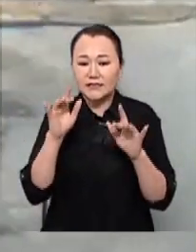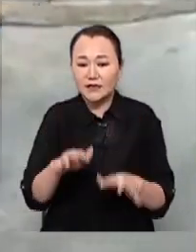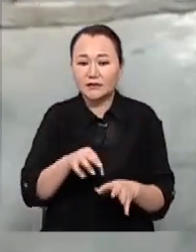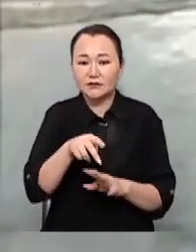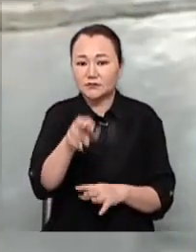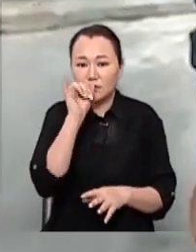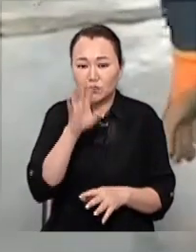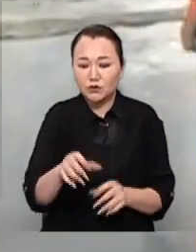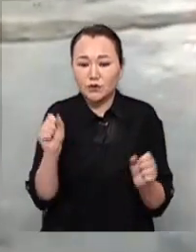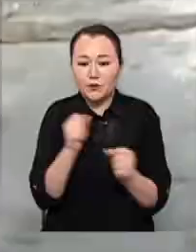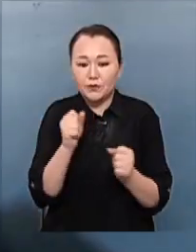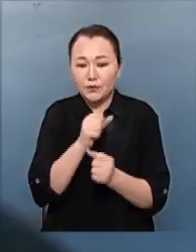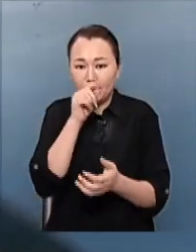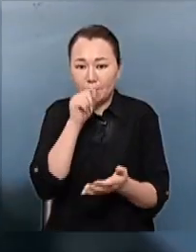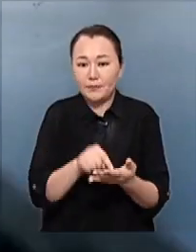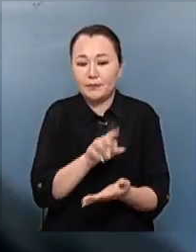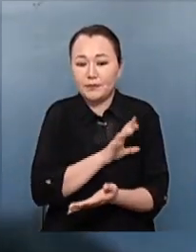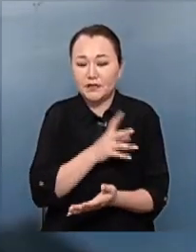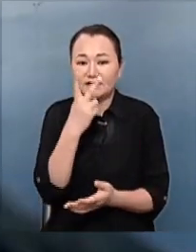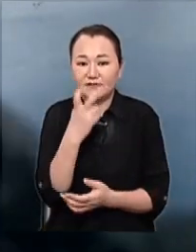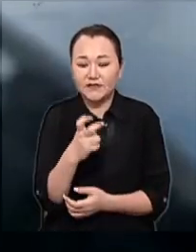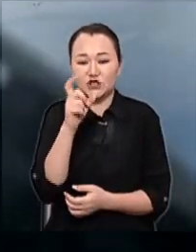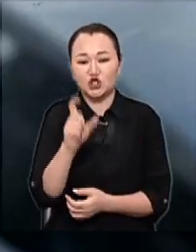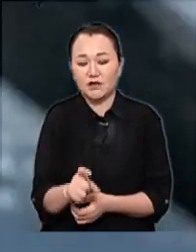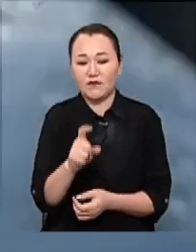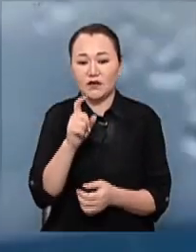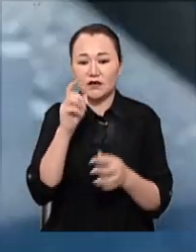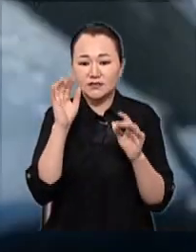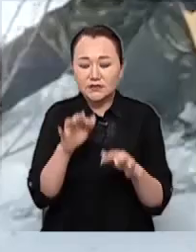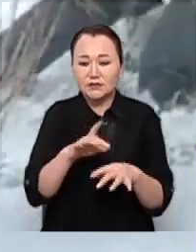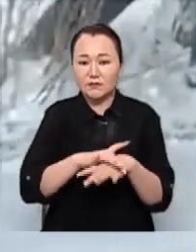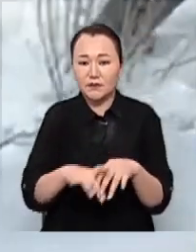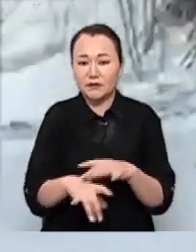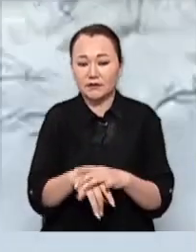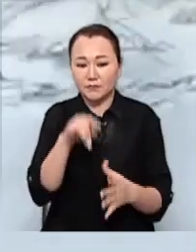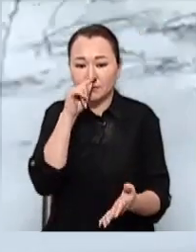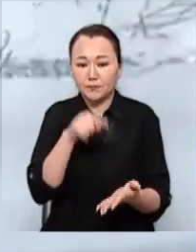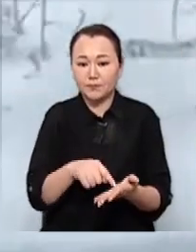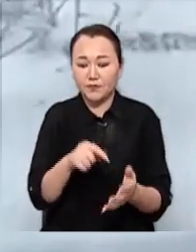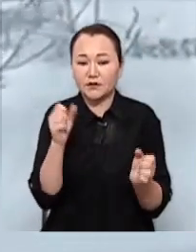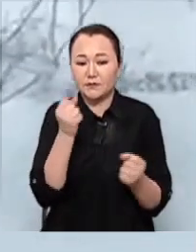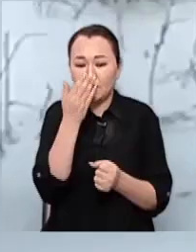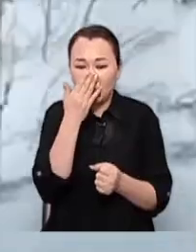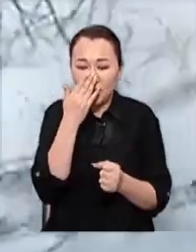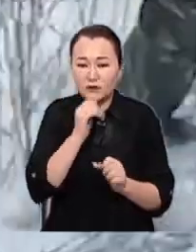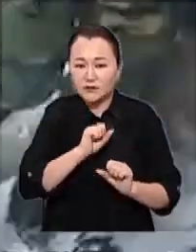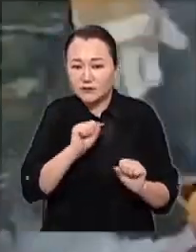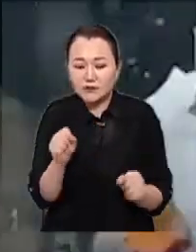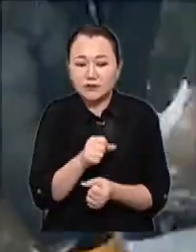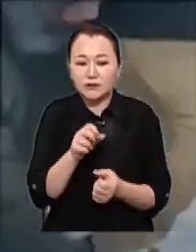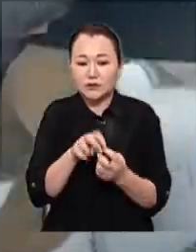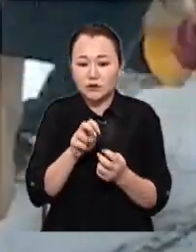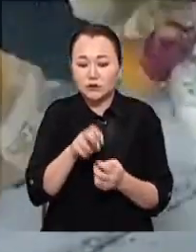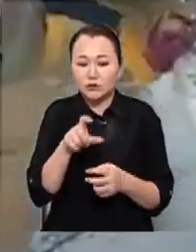өңменен өтер суыққа тап болған. Осылайша 200 адам қар құрсауында қалып қойды. Аяздан әбден қалжыраған